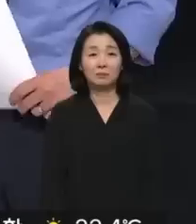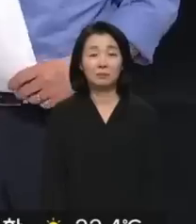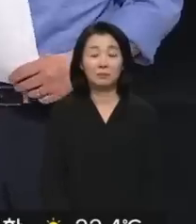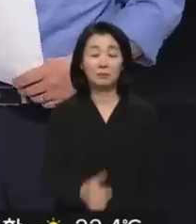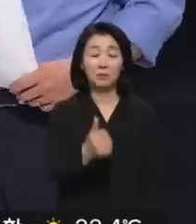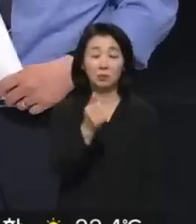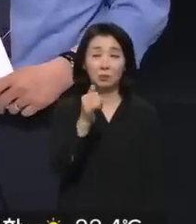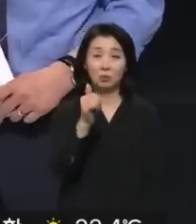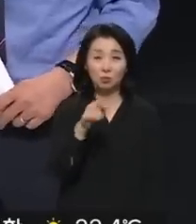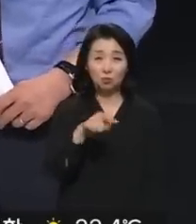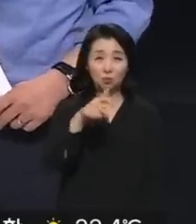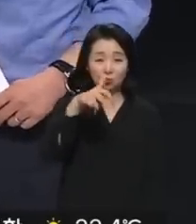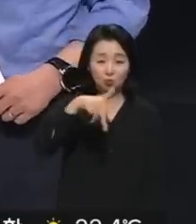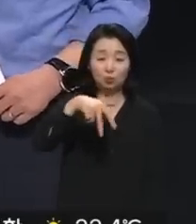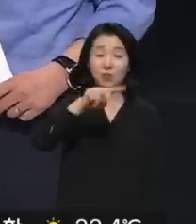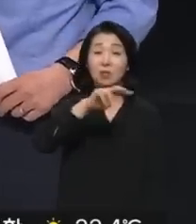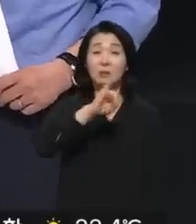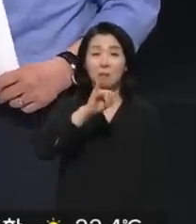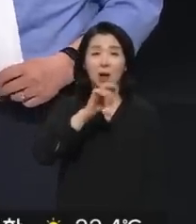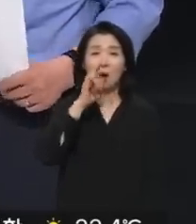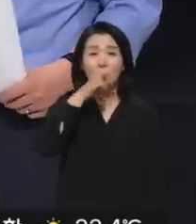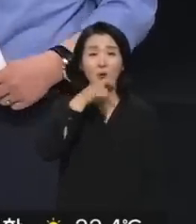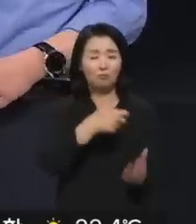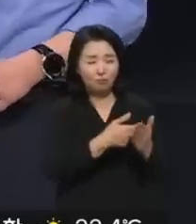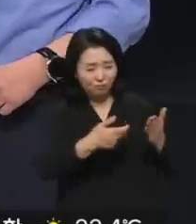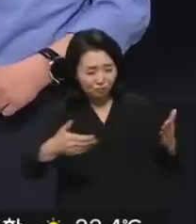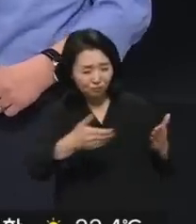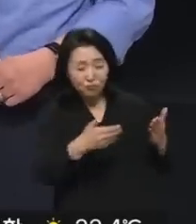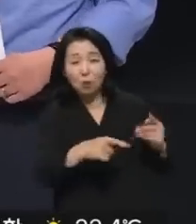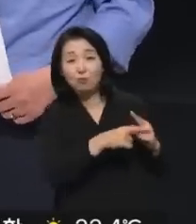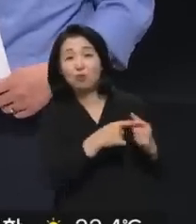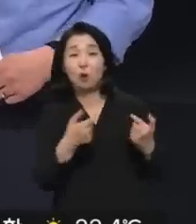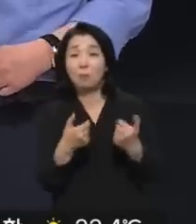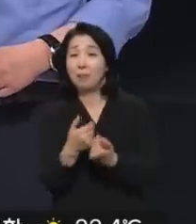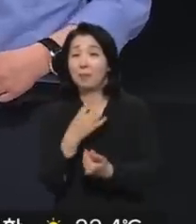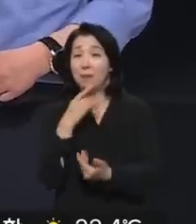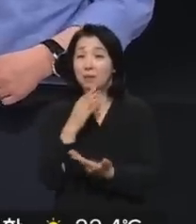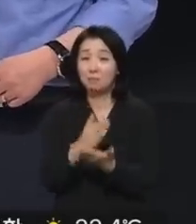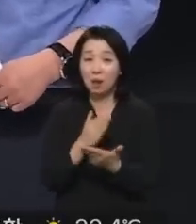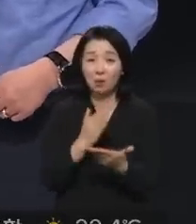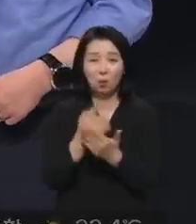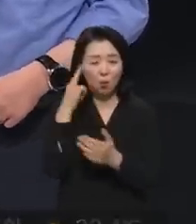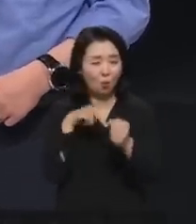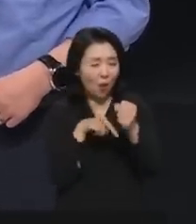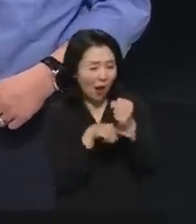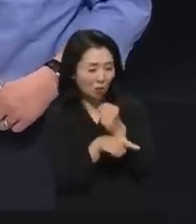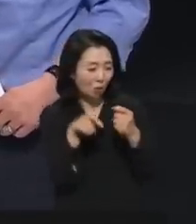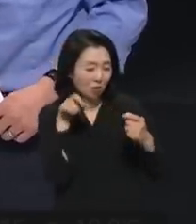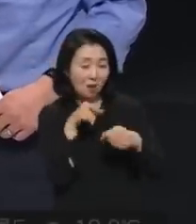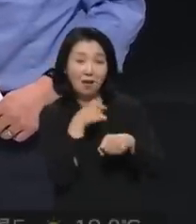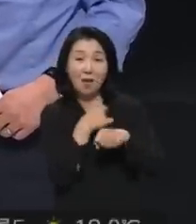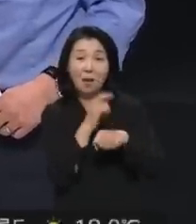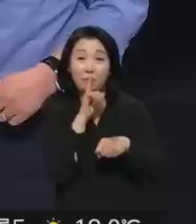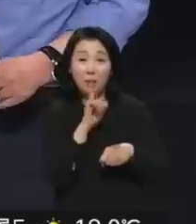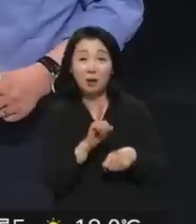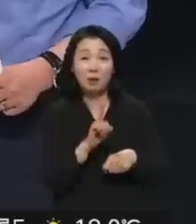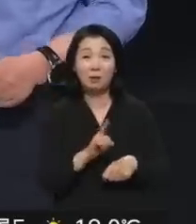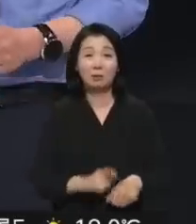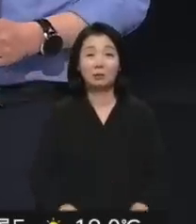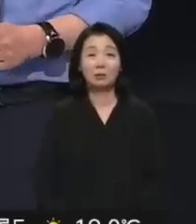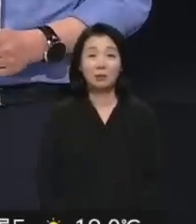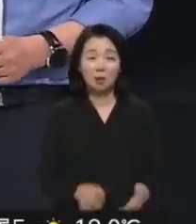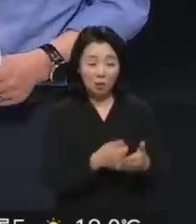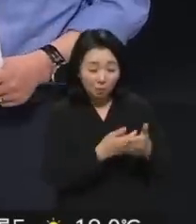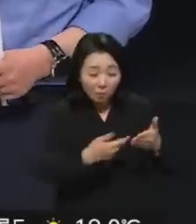후쿠시마 오염수 방류 문제, 무조건 반대만 할 게 아니라 과학적으로 접근해야 한다는 주장도 있죠.